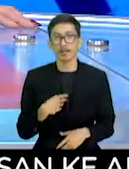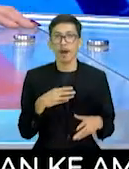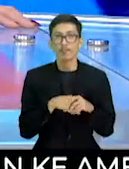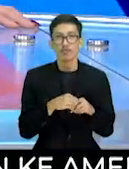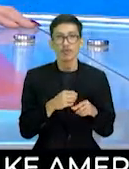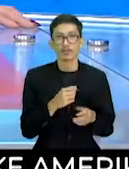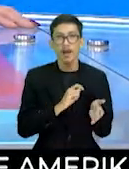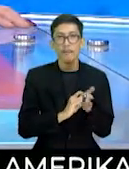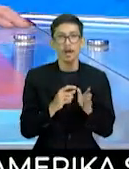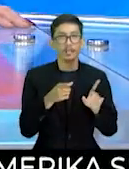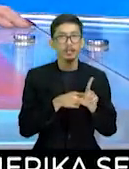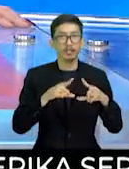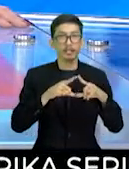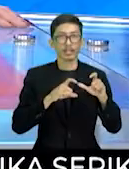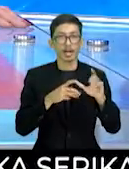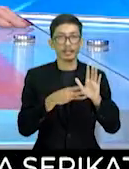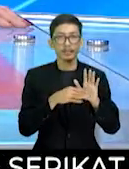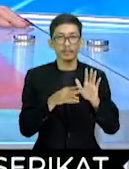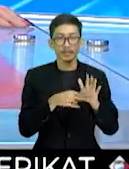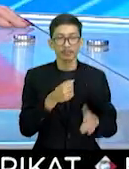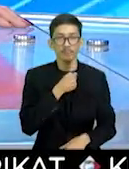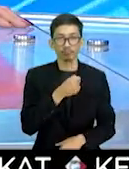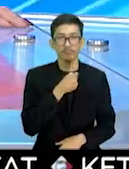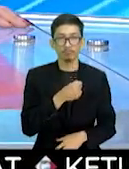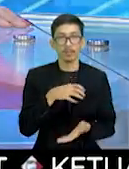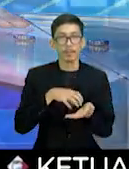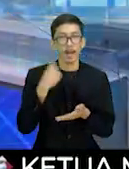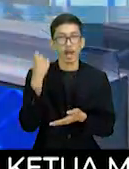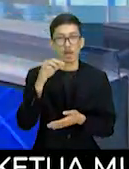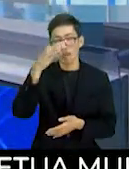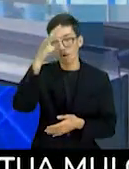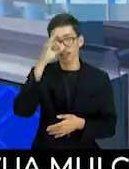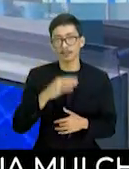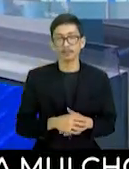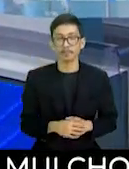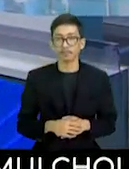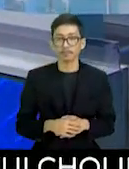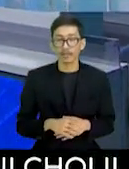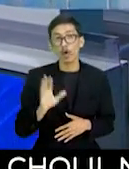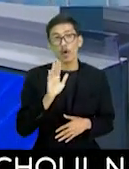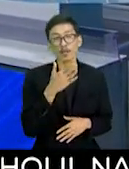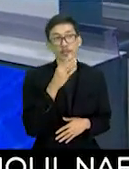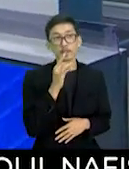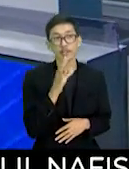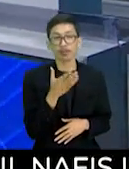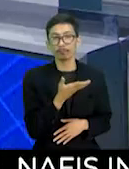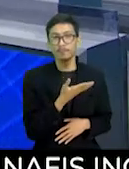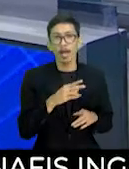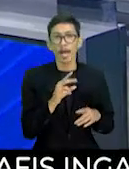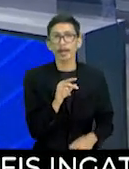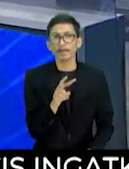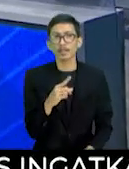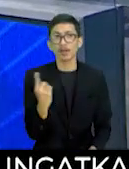Atania di kantor Gakum di Telantas Polda Metro Jaya. Selamat siang Yasmin, apakah Rachel Fenya sudah memenuhi panggilan polisi